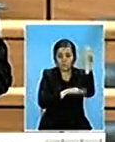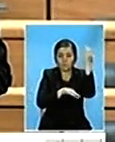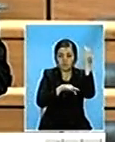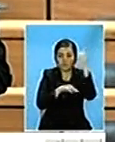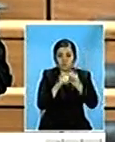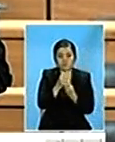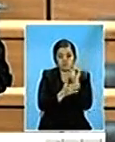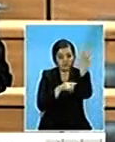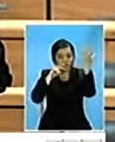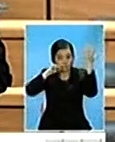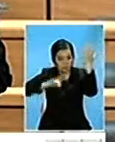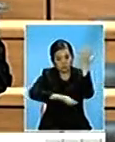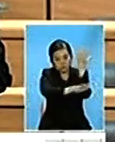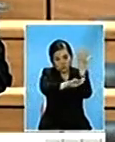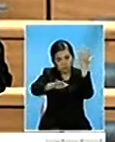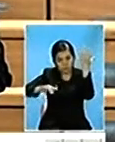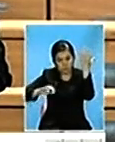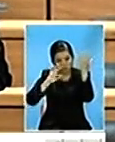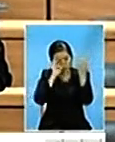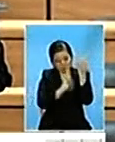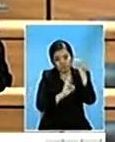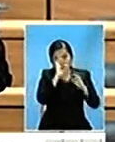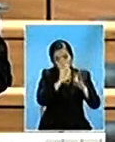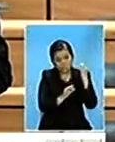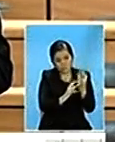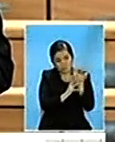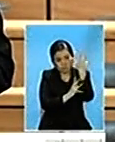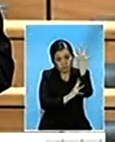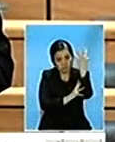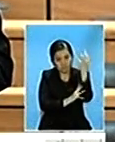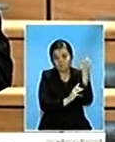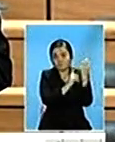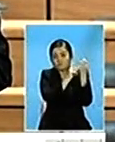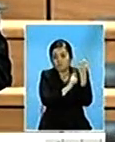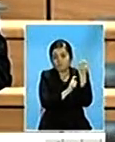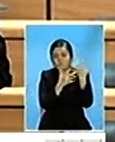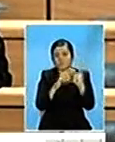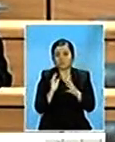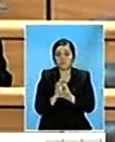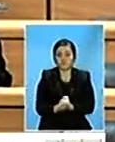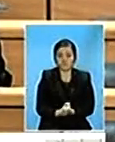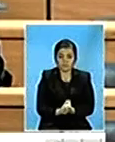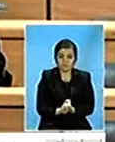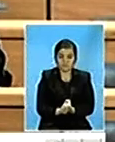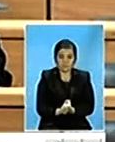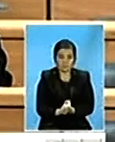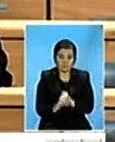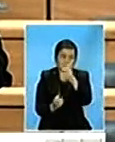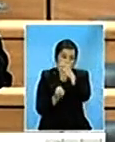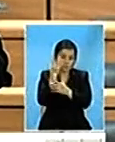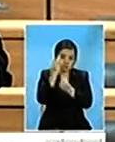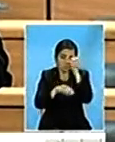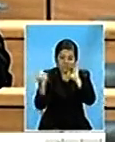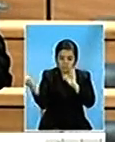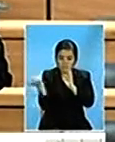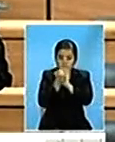งคือส่วนหนึ่งควนขี้เสียนนี่คือส่วนหนึ่งของพรุควนเคร่งพรุควนขี้เสียนที่ผมเรียนว่าจดทะเบียนใน